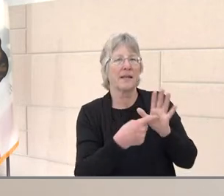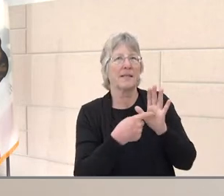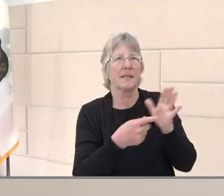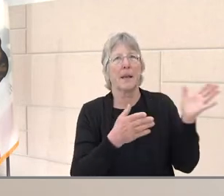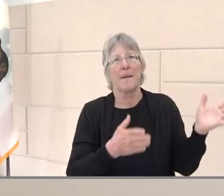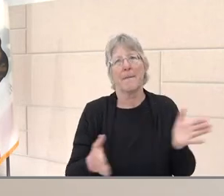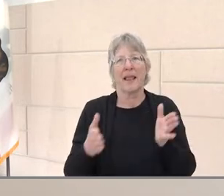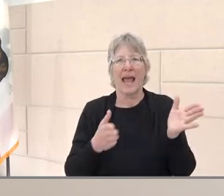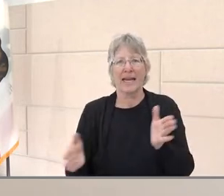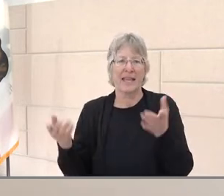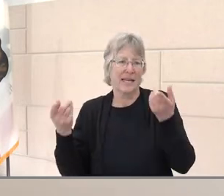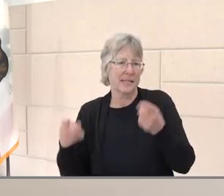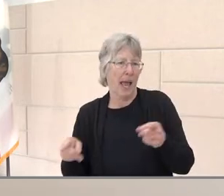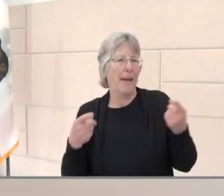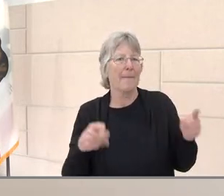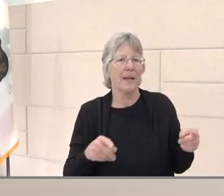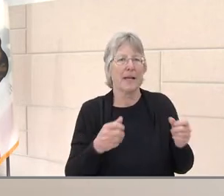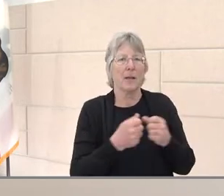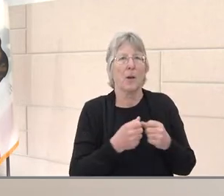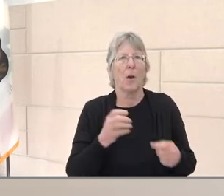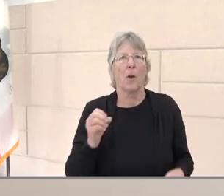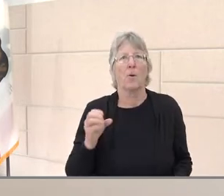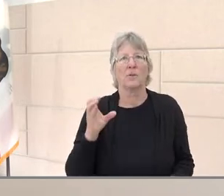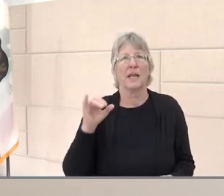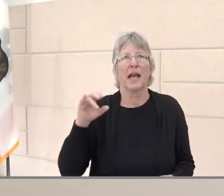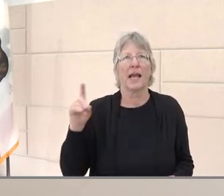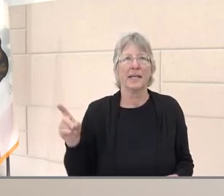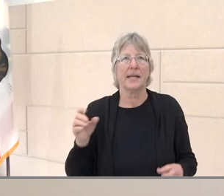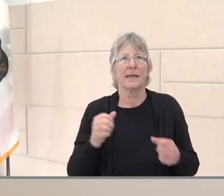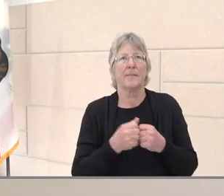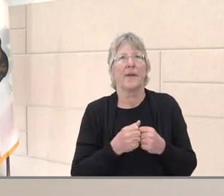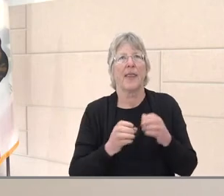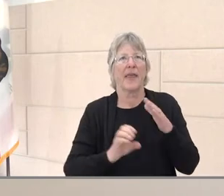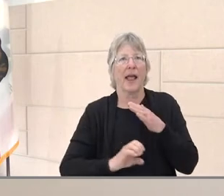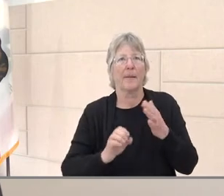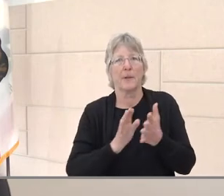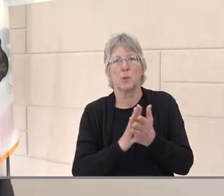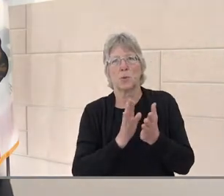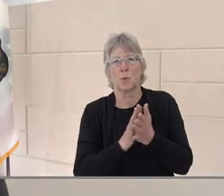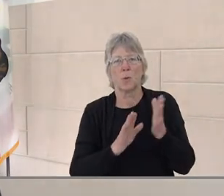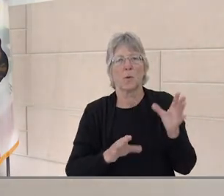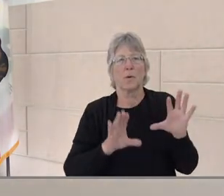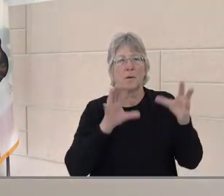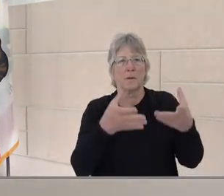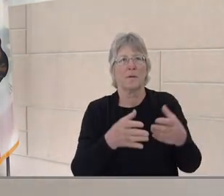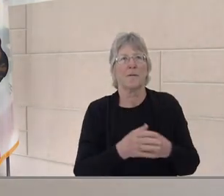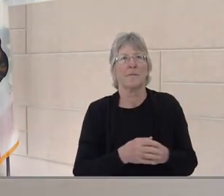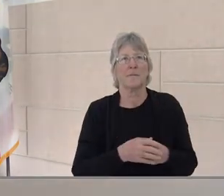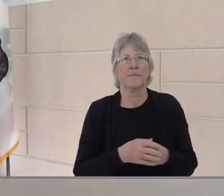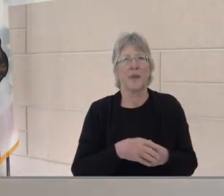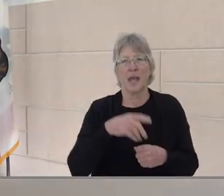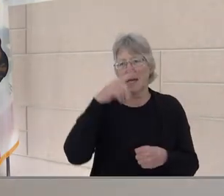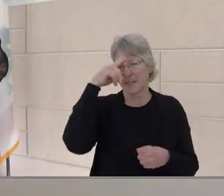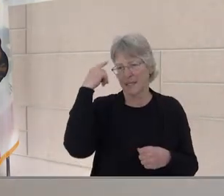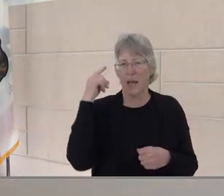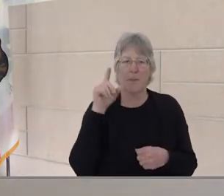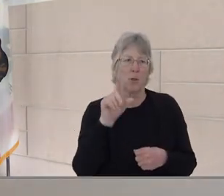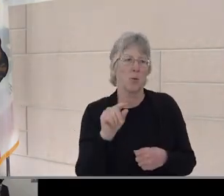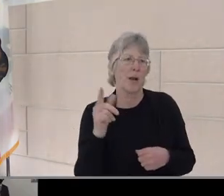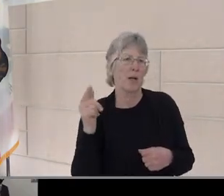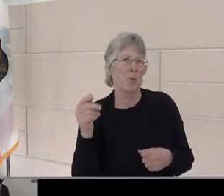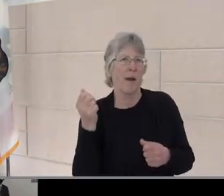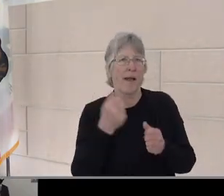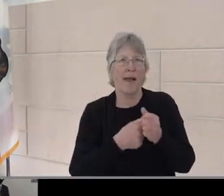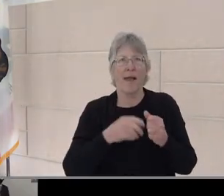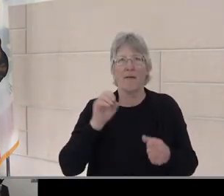អបាយដែលយើងប្រាប់នឹងគឺជាគំរូតូចមួយ where every SEAL